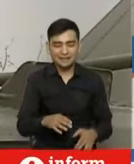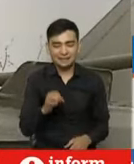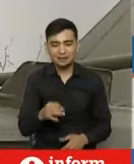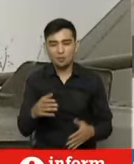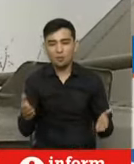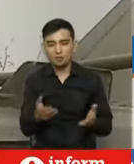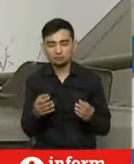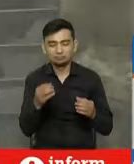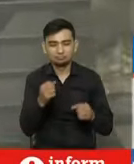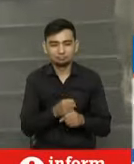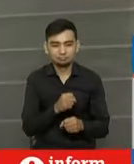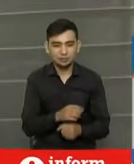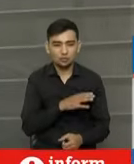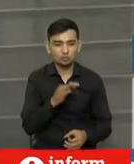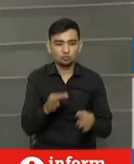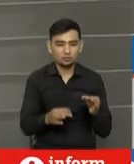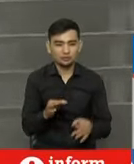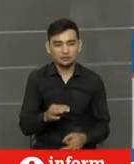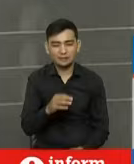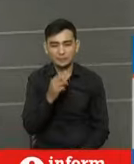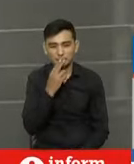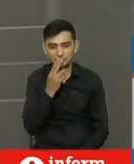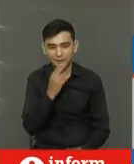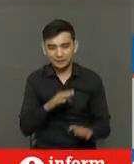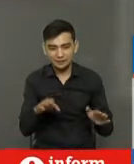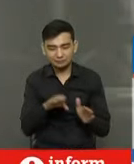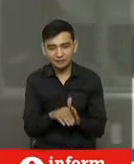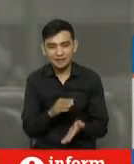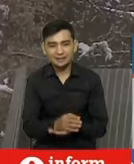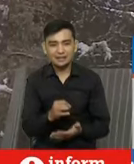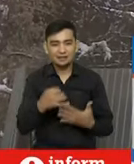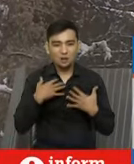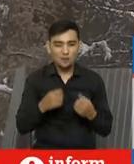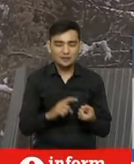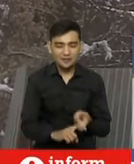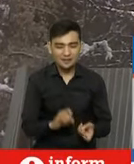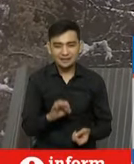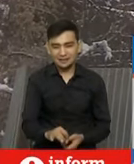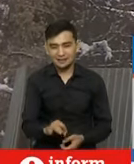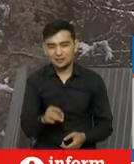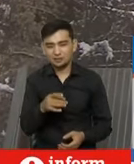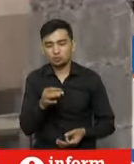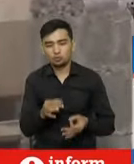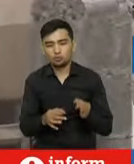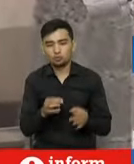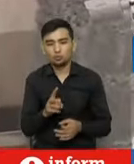смягчающих обстоятельств суд учел наличие малолетних детей, состояние здоровья и отсутствие судимостей.